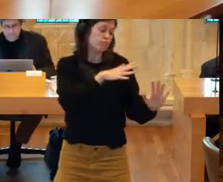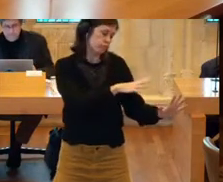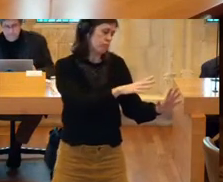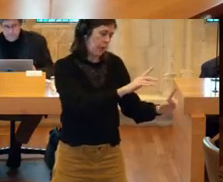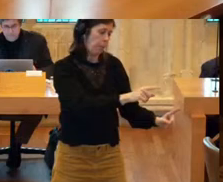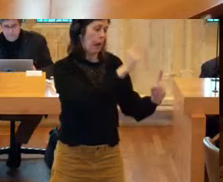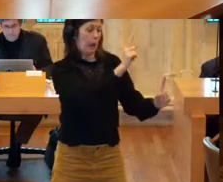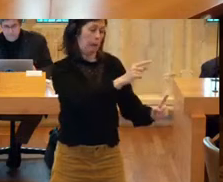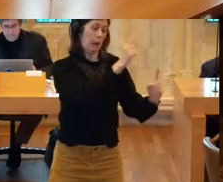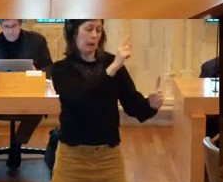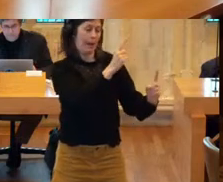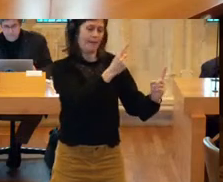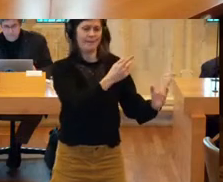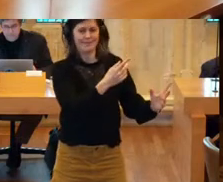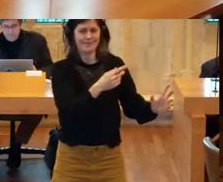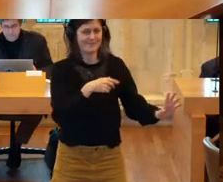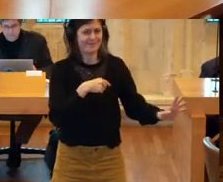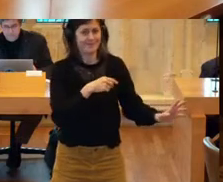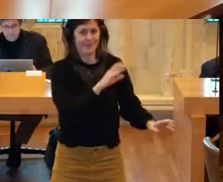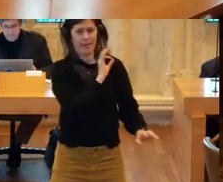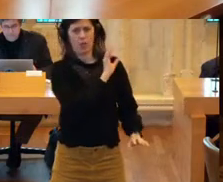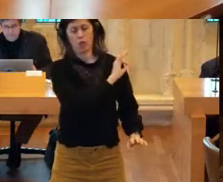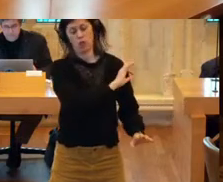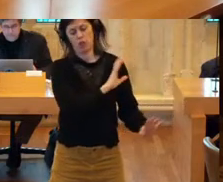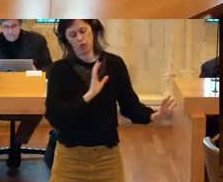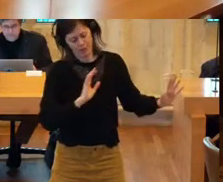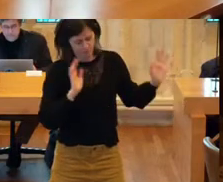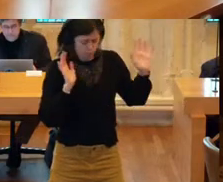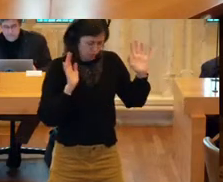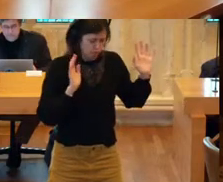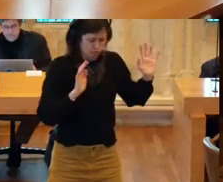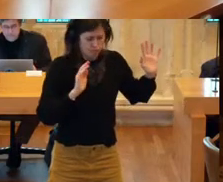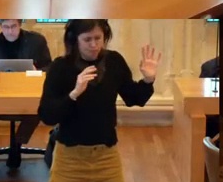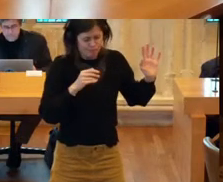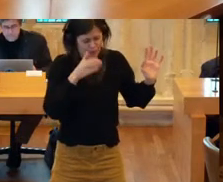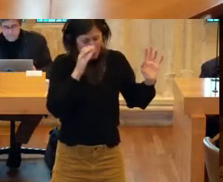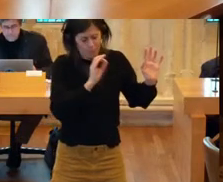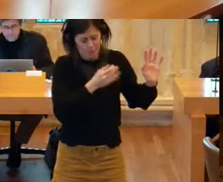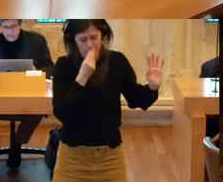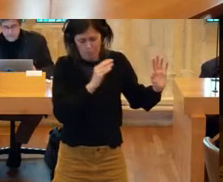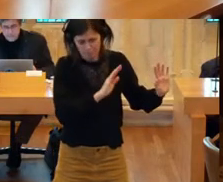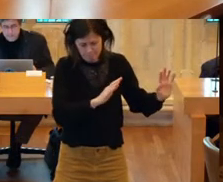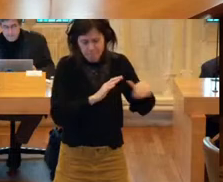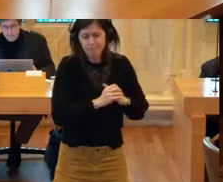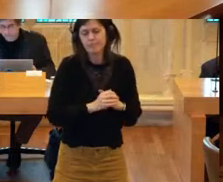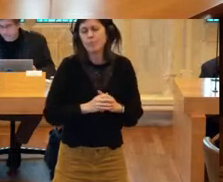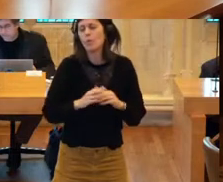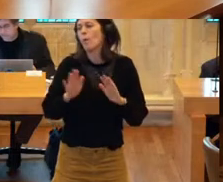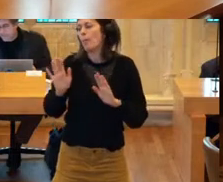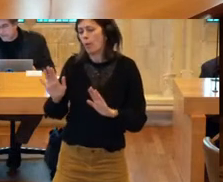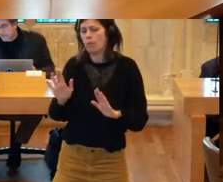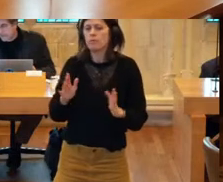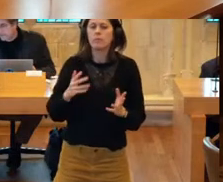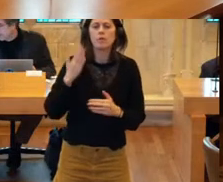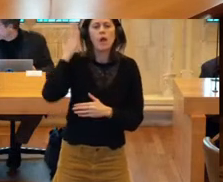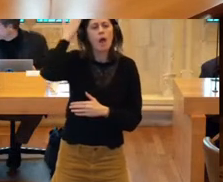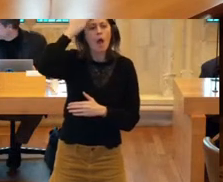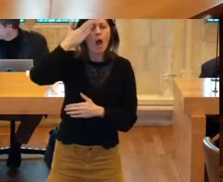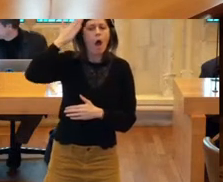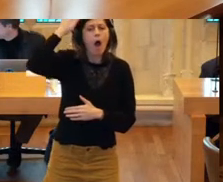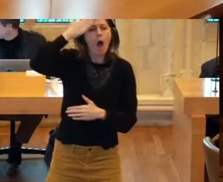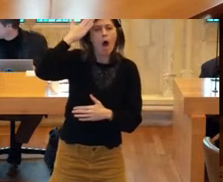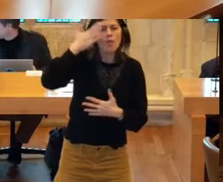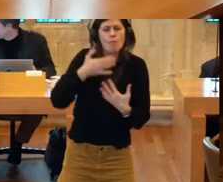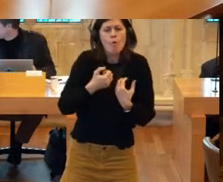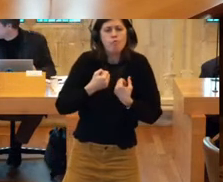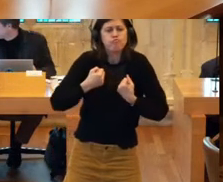absolument enflammé, comme d'habitude, de notre ami Aurélien Guividi. Alors je voudrais quand même préciser que le sujet des grands animaux qui a pu amouvoir certains,